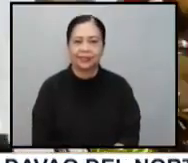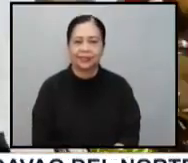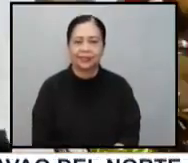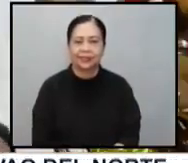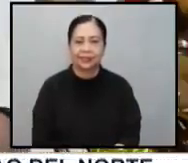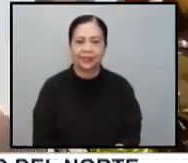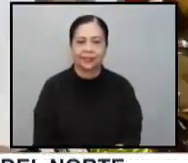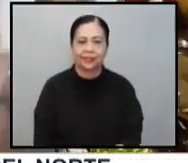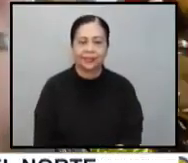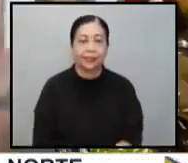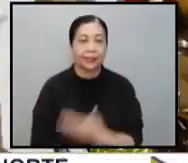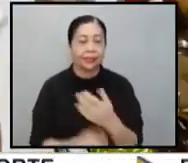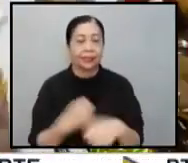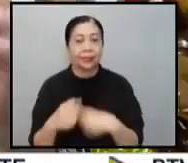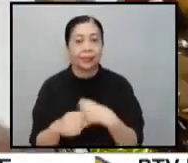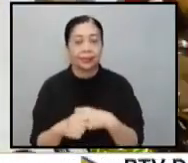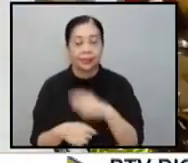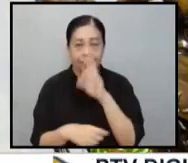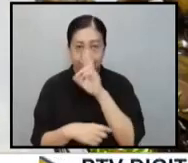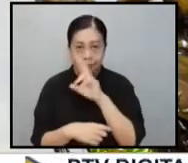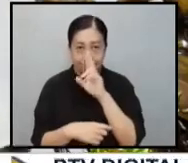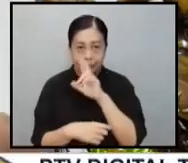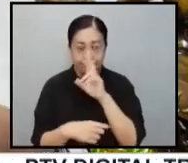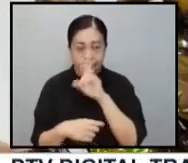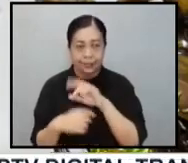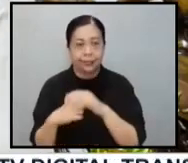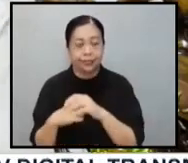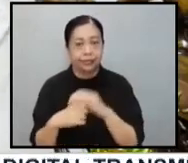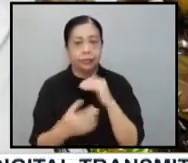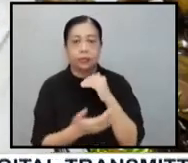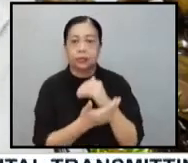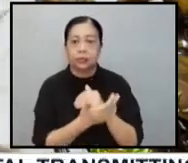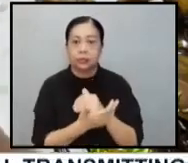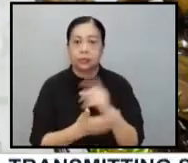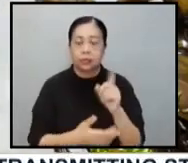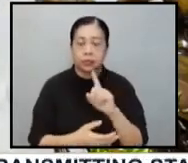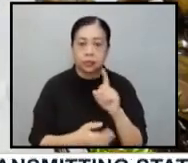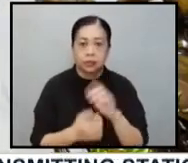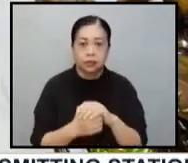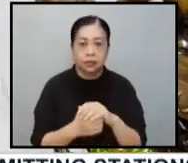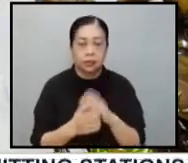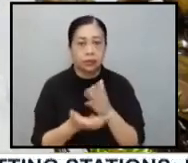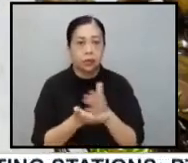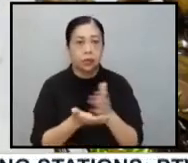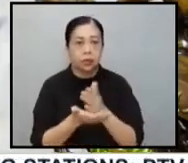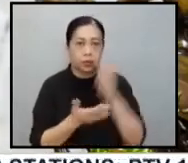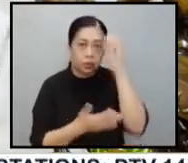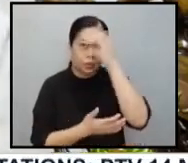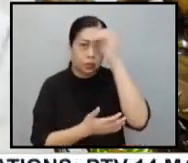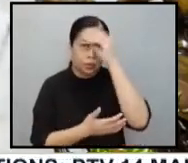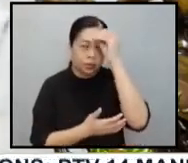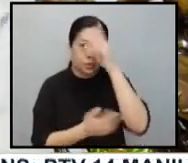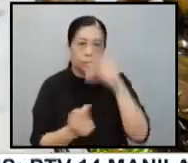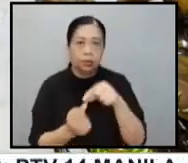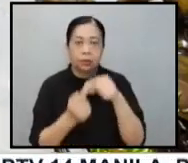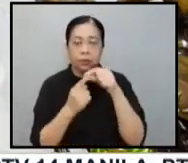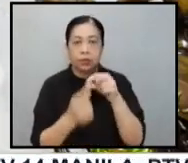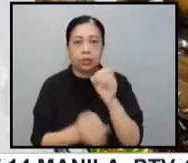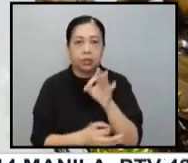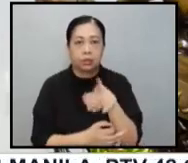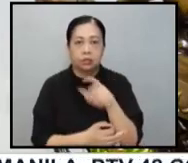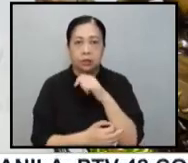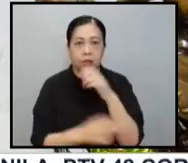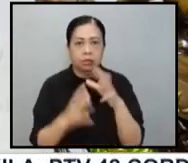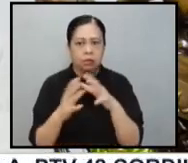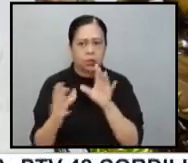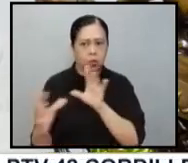Para sa mga pinanganak ng Year of the Rat, iwasan mo na ang pag-share ng opinion lalo kung hindi mo lubos